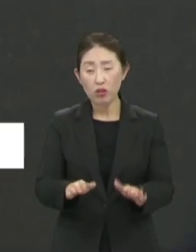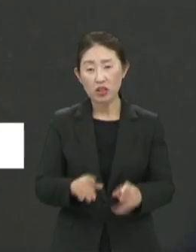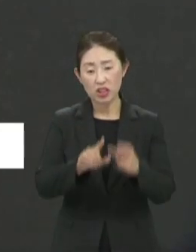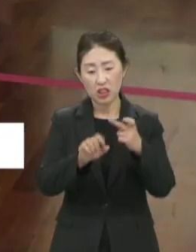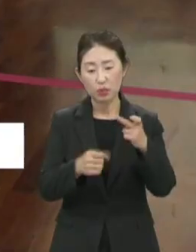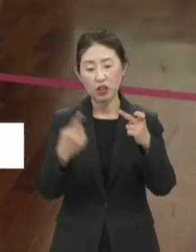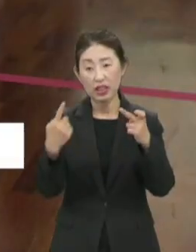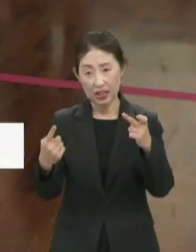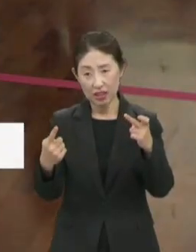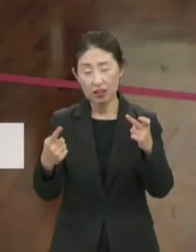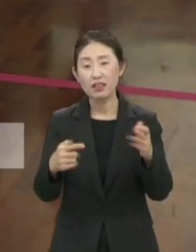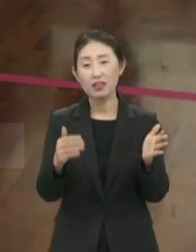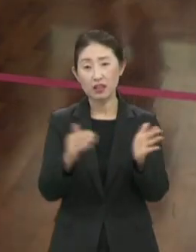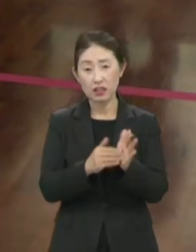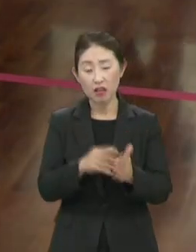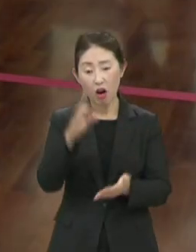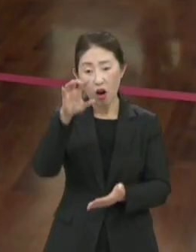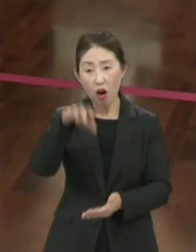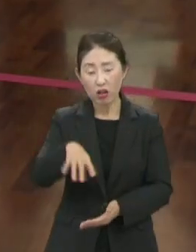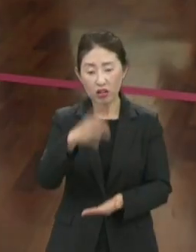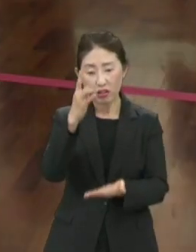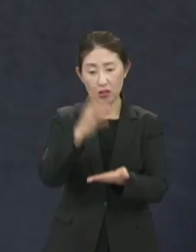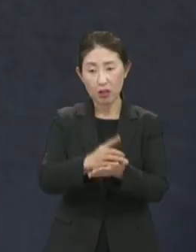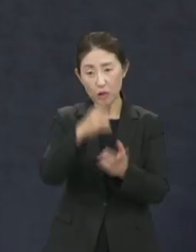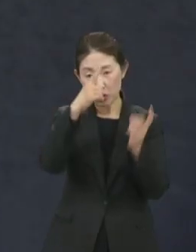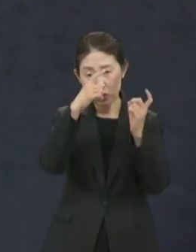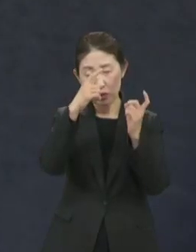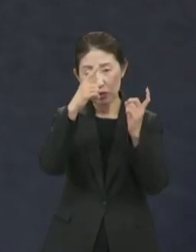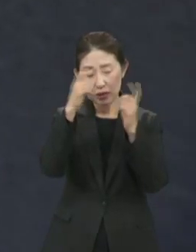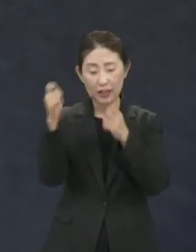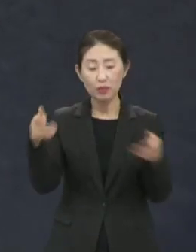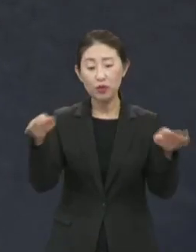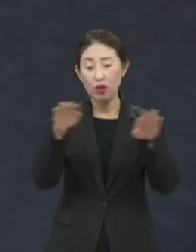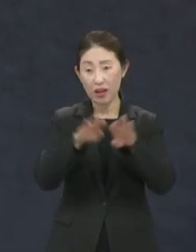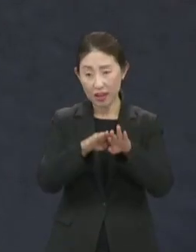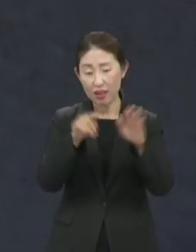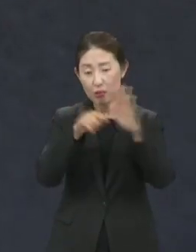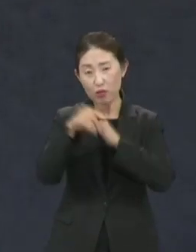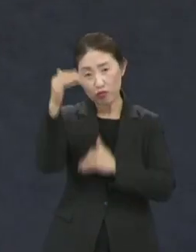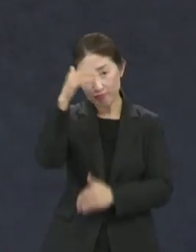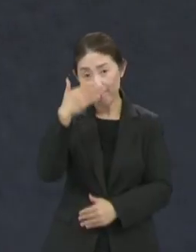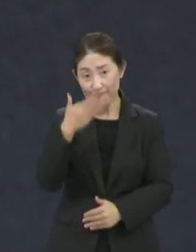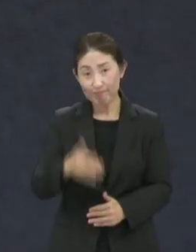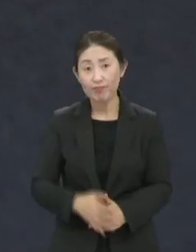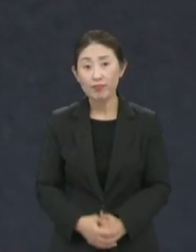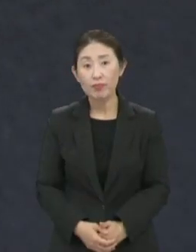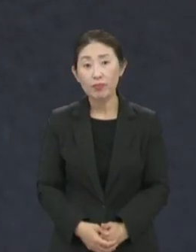12월 1일까지 천안 독립기념관에서 계속됩니다. TJB 이선학입니다.